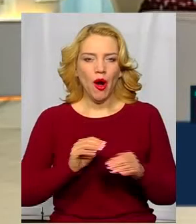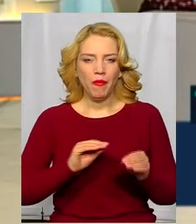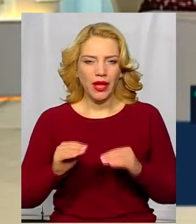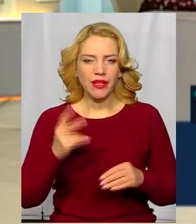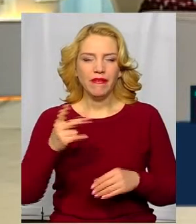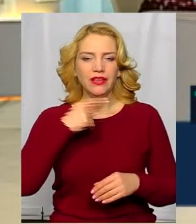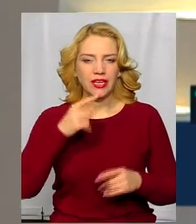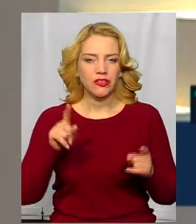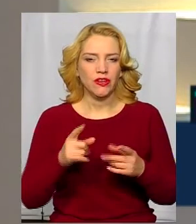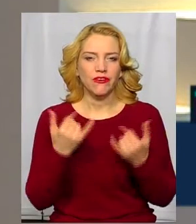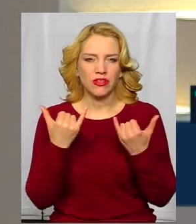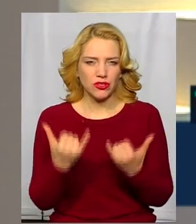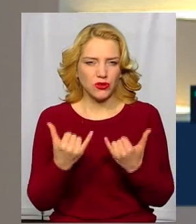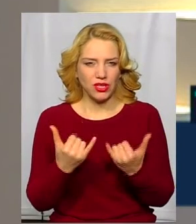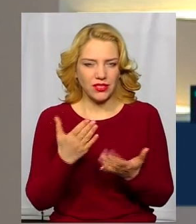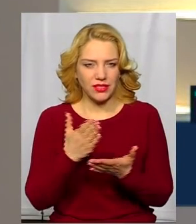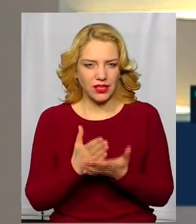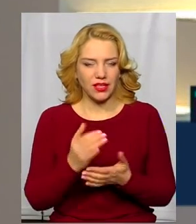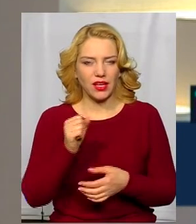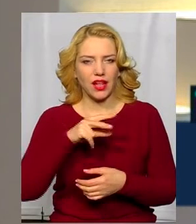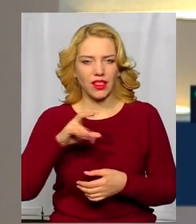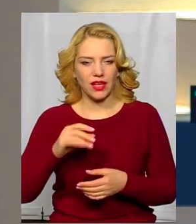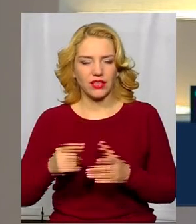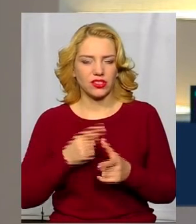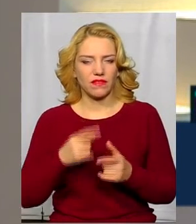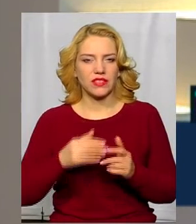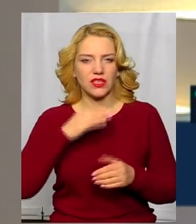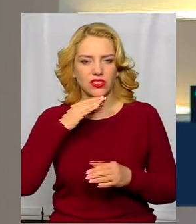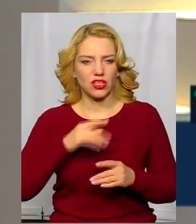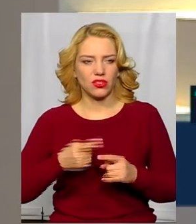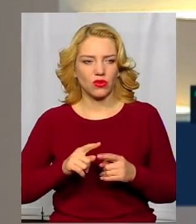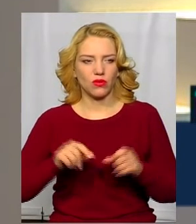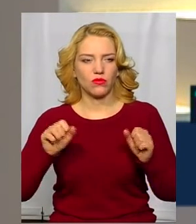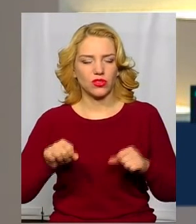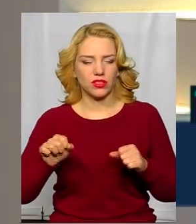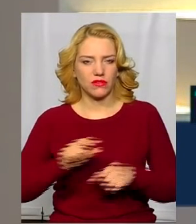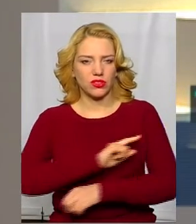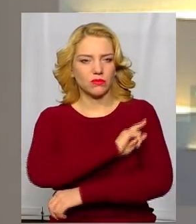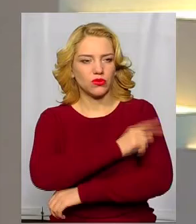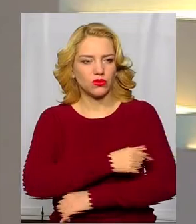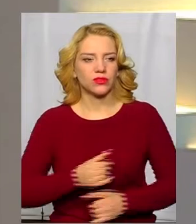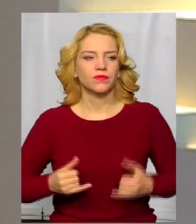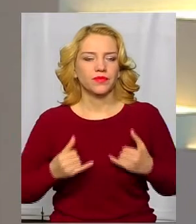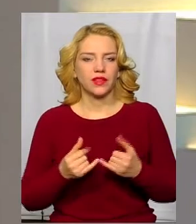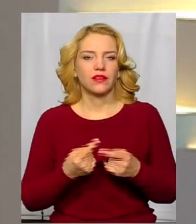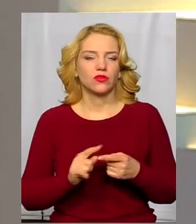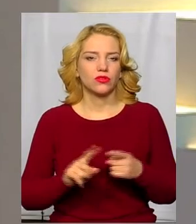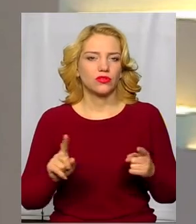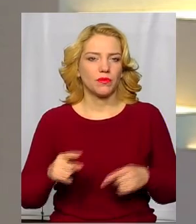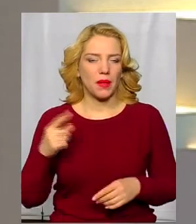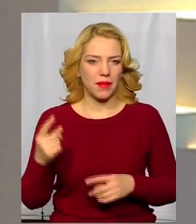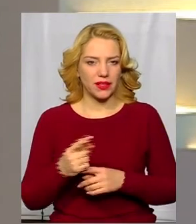відзначили, що воно досить сучасне діагностичне обладнання, але вистачає його можливостей, потужностей для того, щоб от на перших етапах